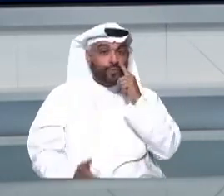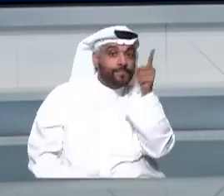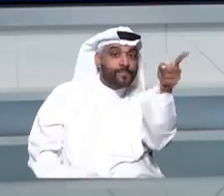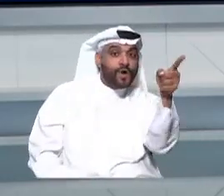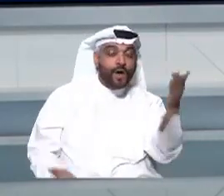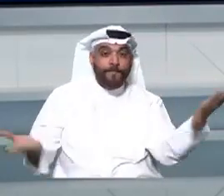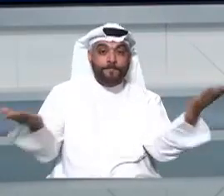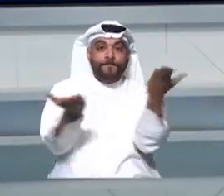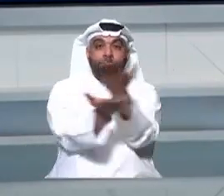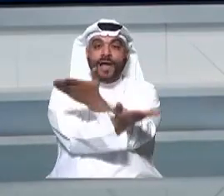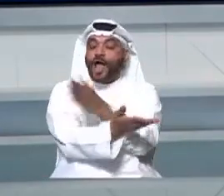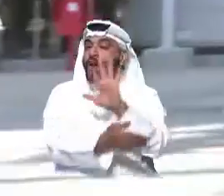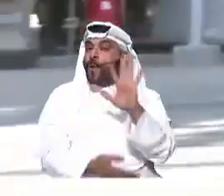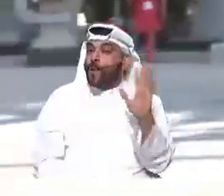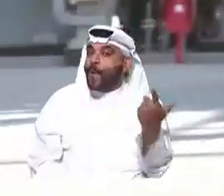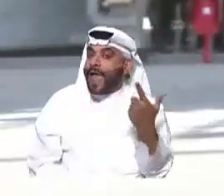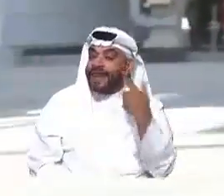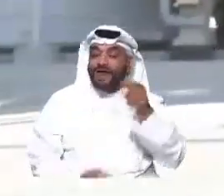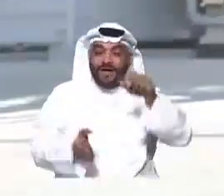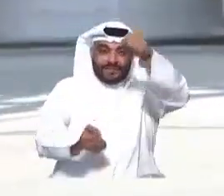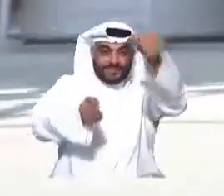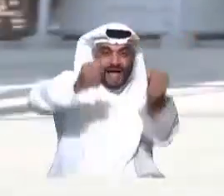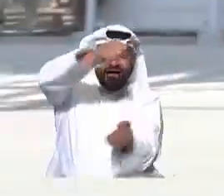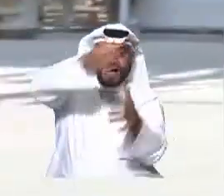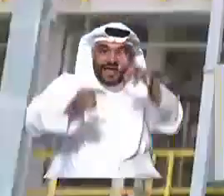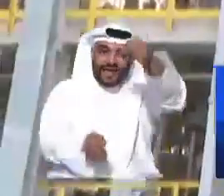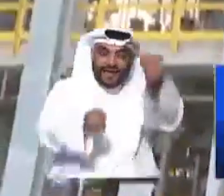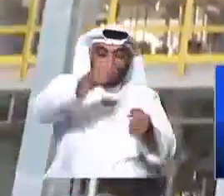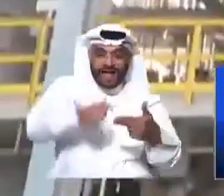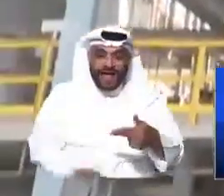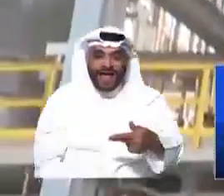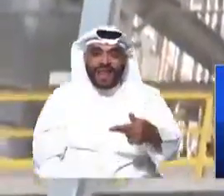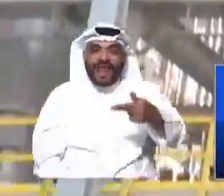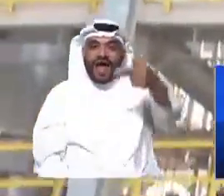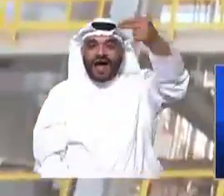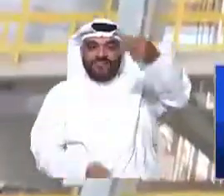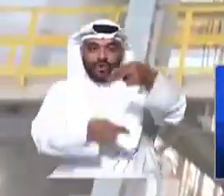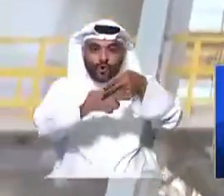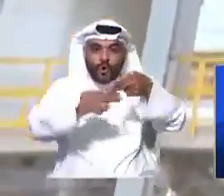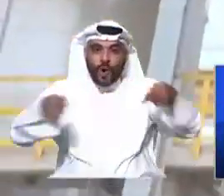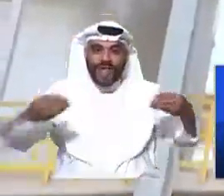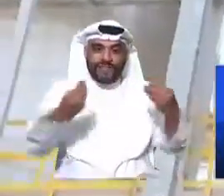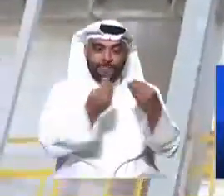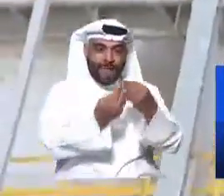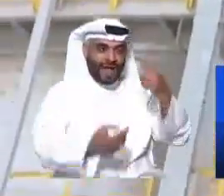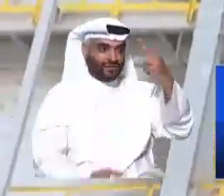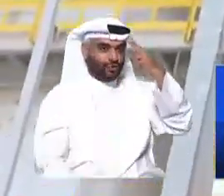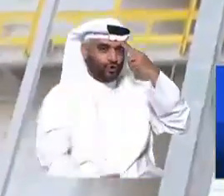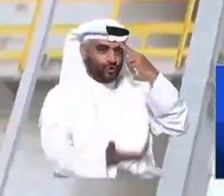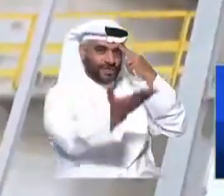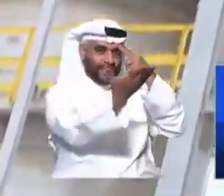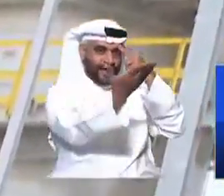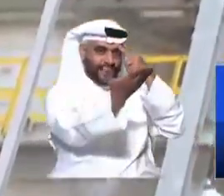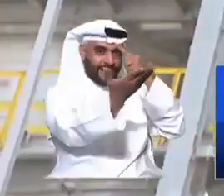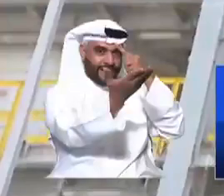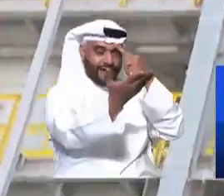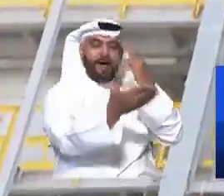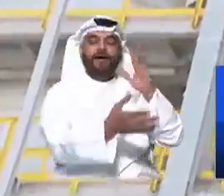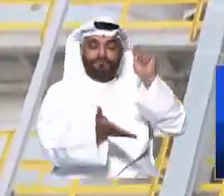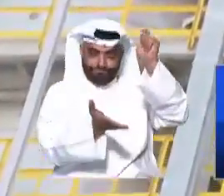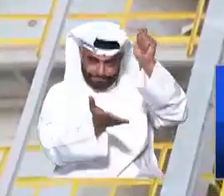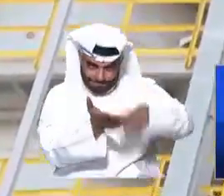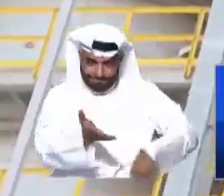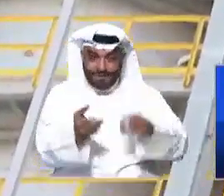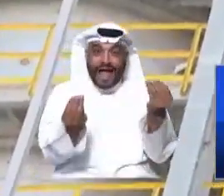بالمنطقة المغمورة في الخليج العربي بين دولة الكويت والمملكة العربية السعودية، وذلك في تعزيز وتوطيد